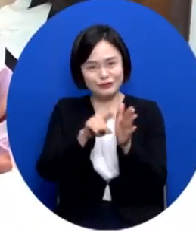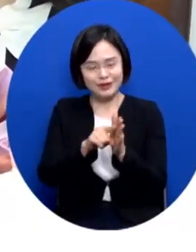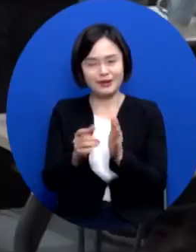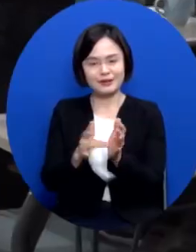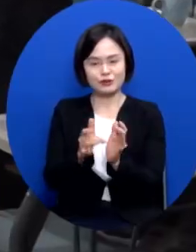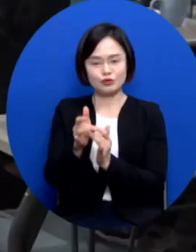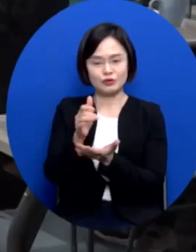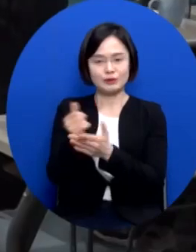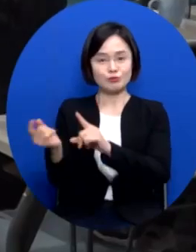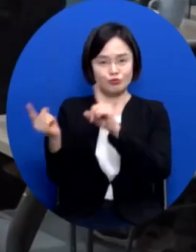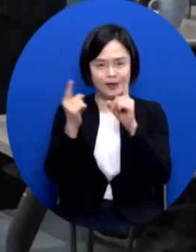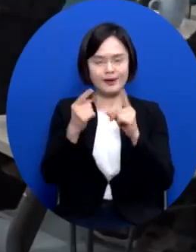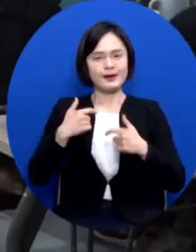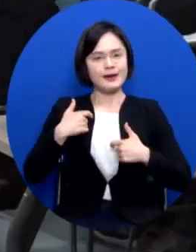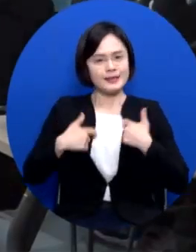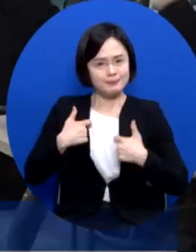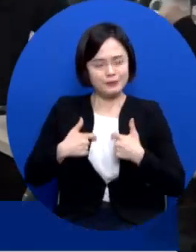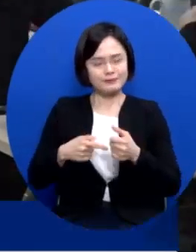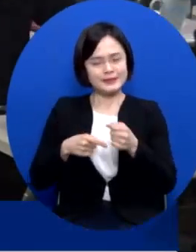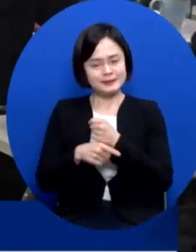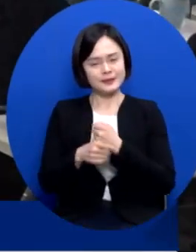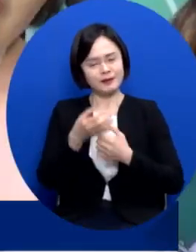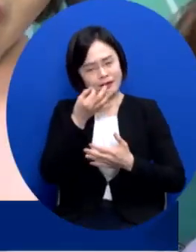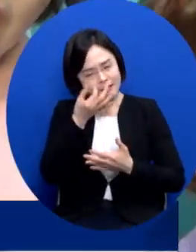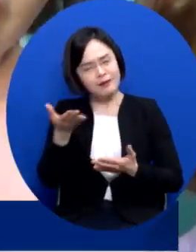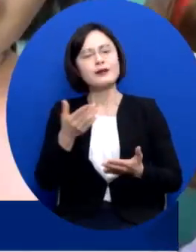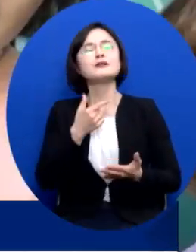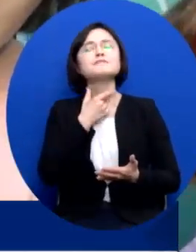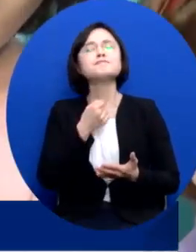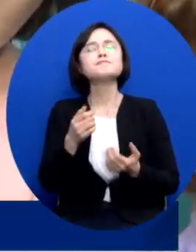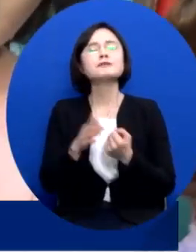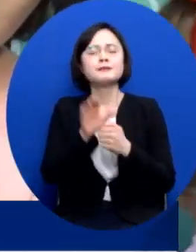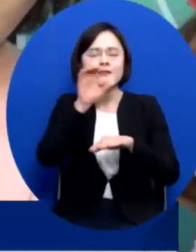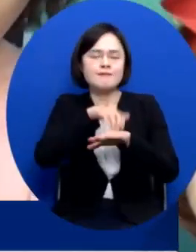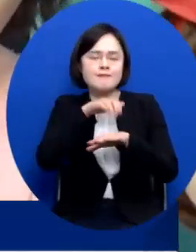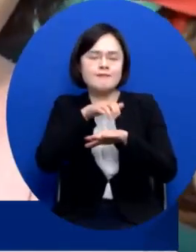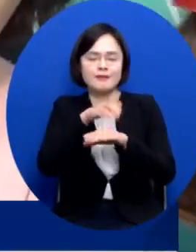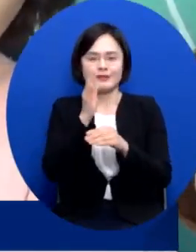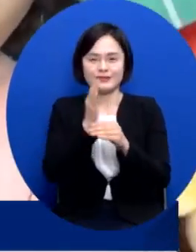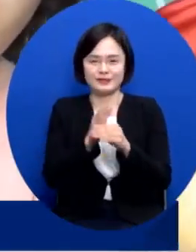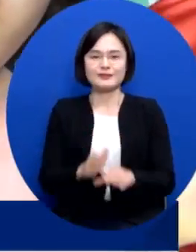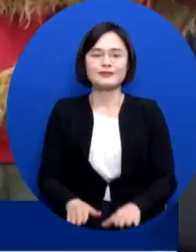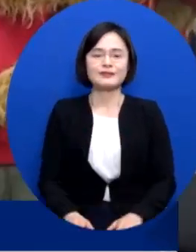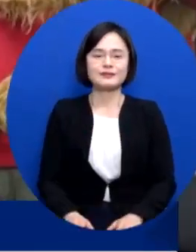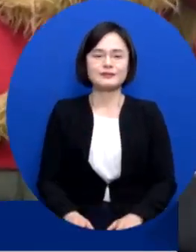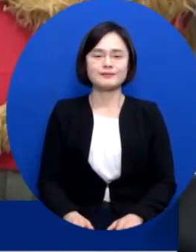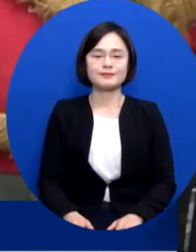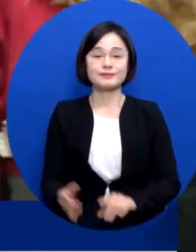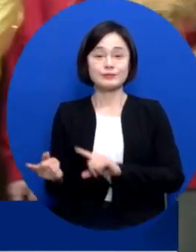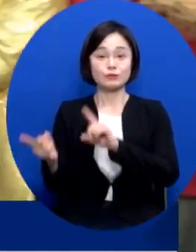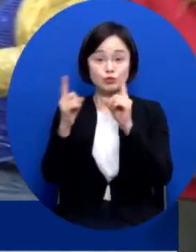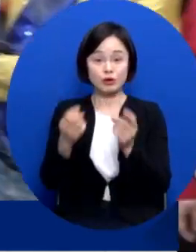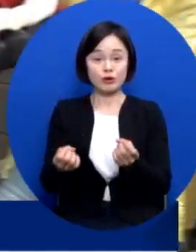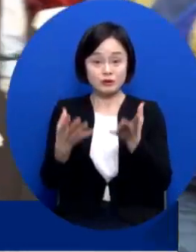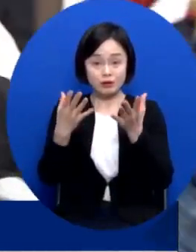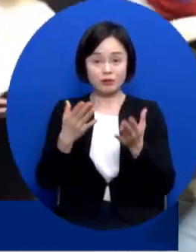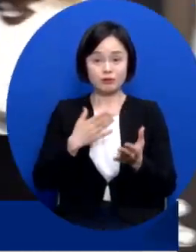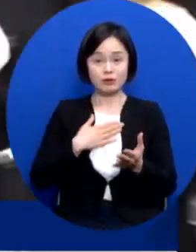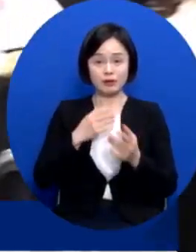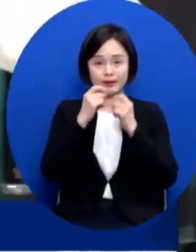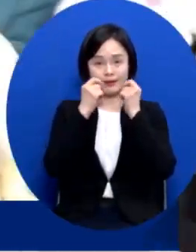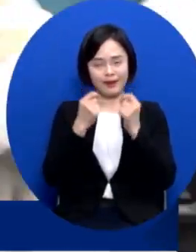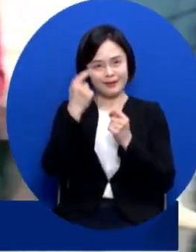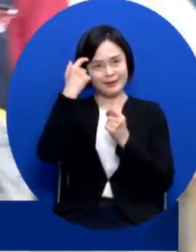의미를 전하기 위해서입니다. 부활절이라 하면 그냥 내 개인적인 어떤 영적인 성장을 위해서